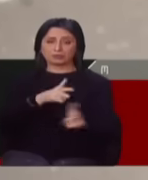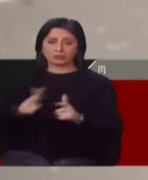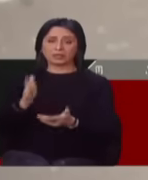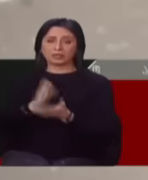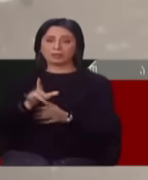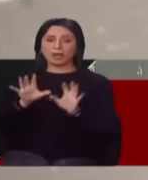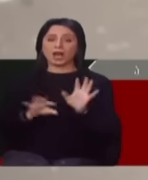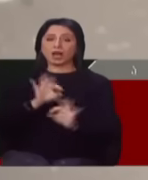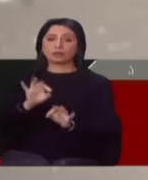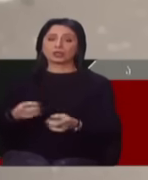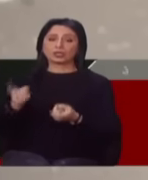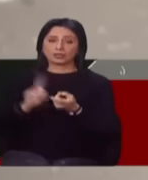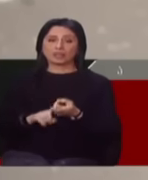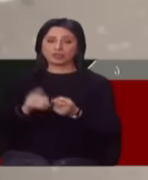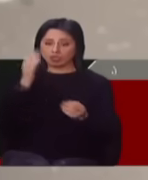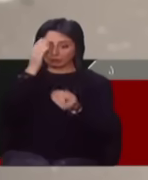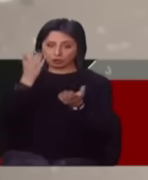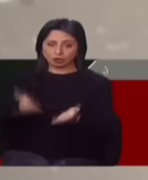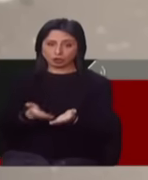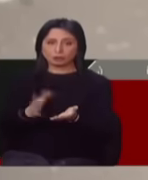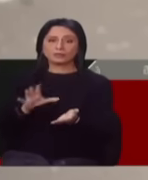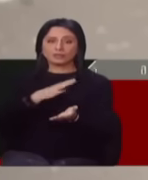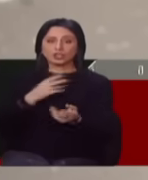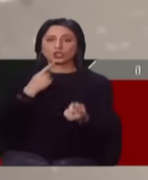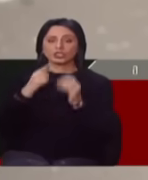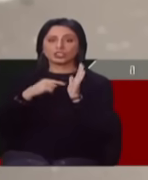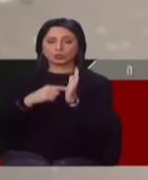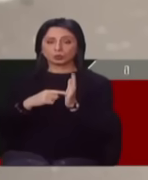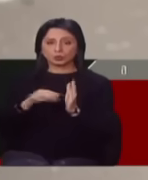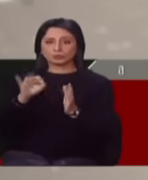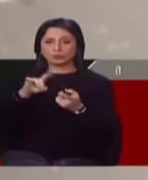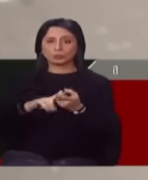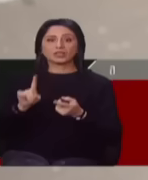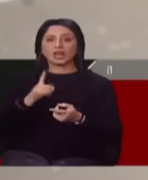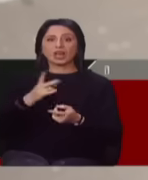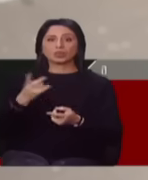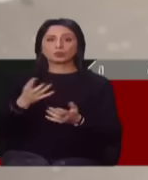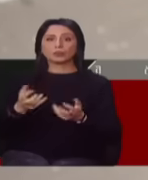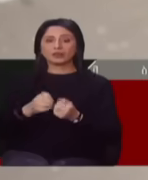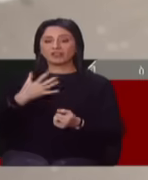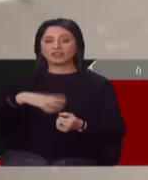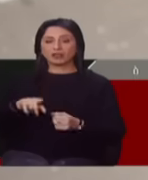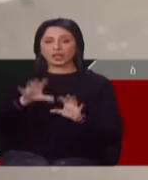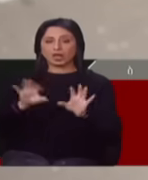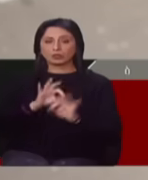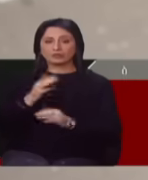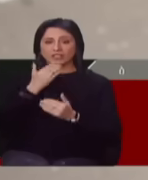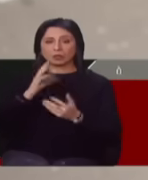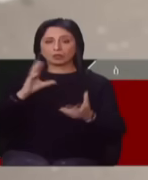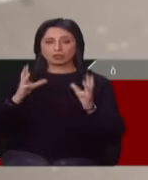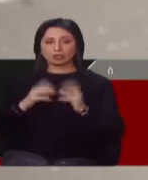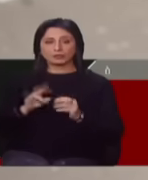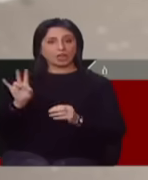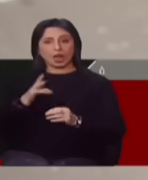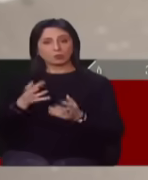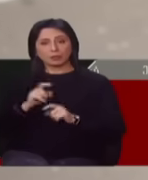არიან ამ კანონპროექტთან დაკავშირებით იმ შელონ იყოს დისკუსია იმის თაობაზე, თუ რატომ უნდა მიიღოს ქვეყანამ ეს კანონპროექტი საბოლოო ჯამში, ან არ